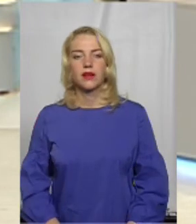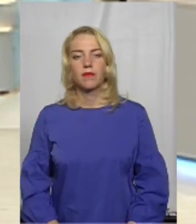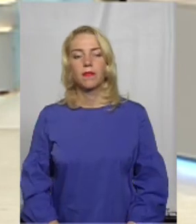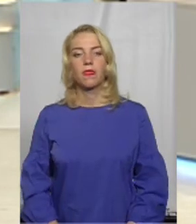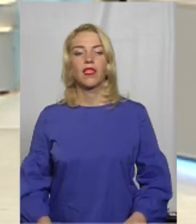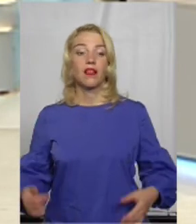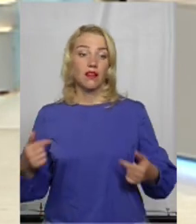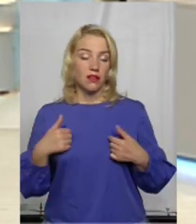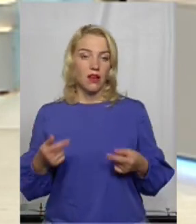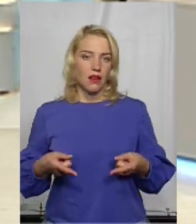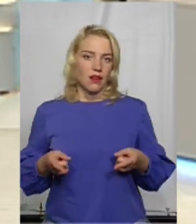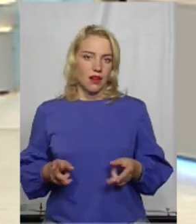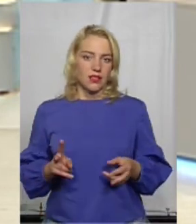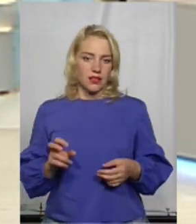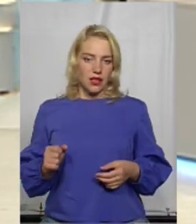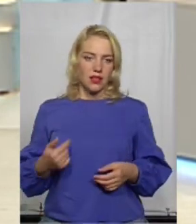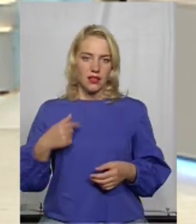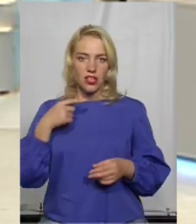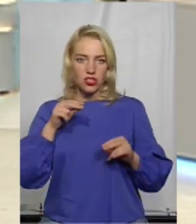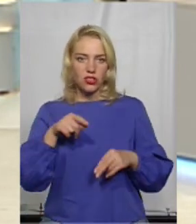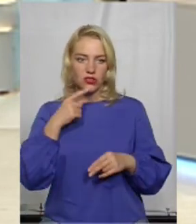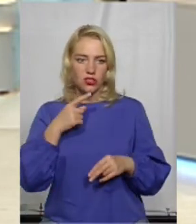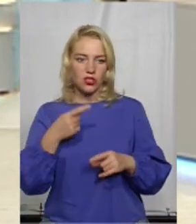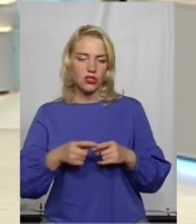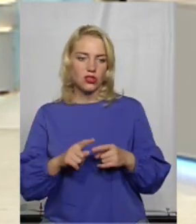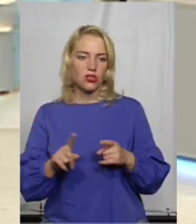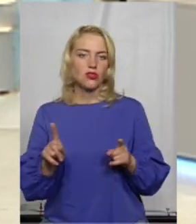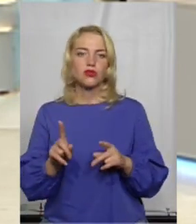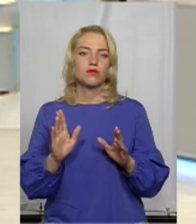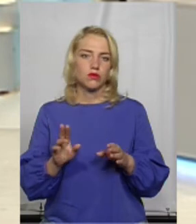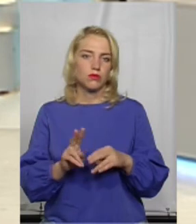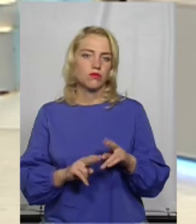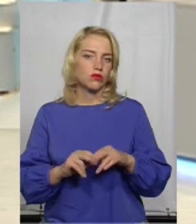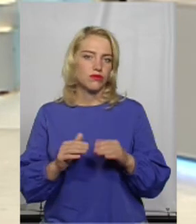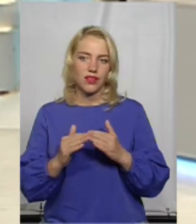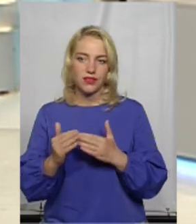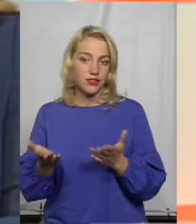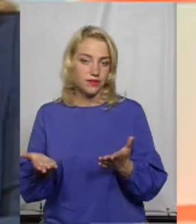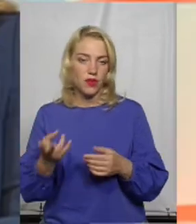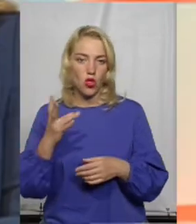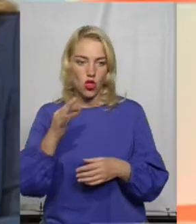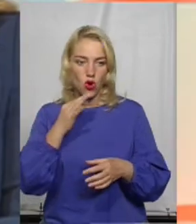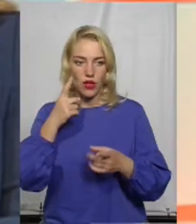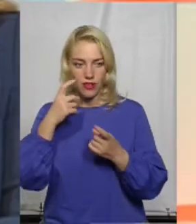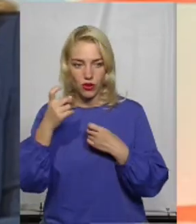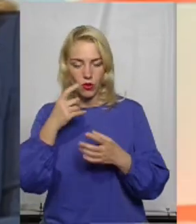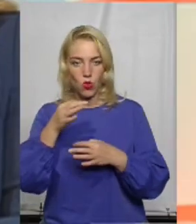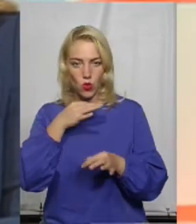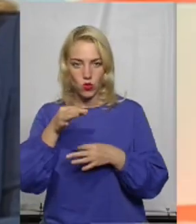Я реалістка, я вам чесно скажу, будувати навряд чи ми житло будемо, але в плані